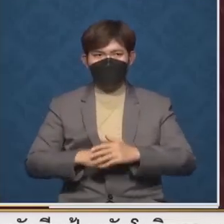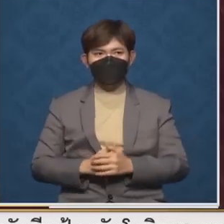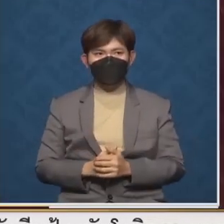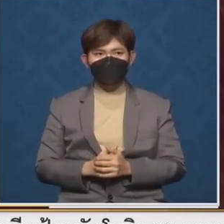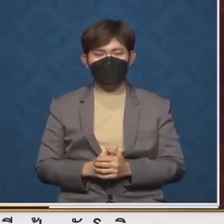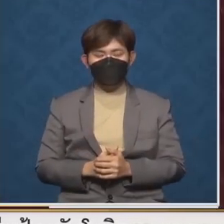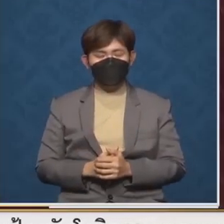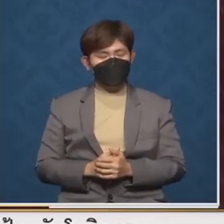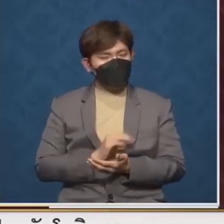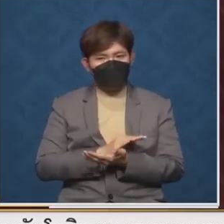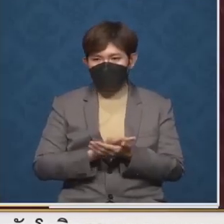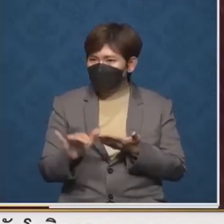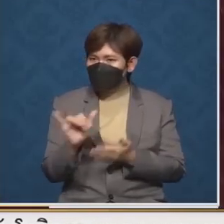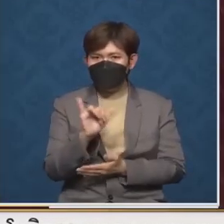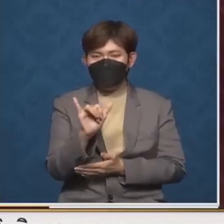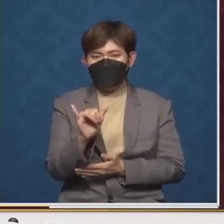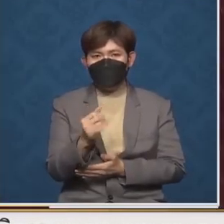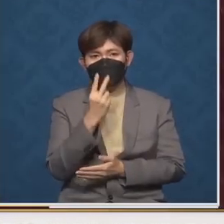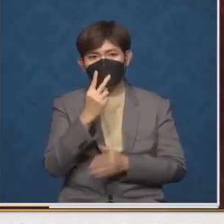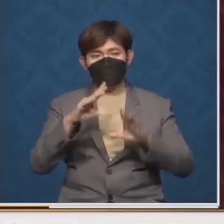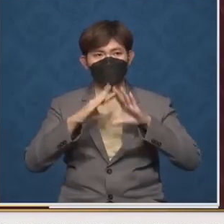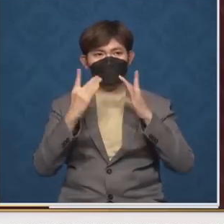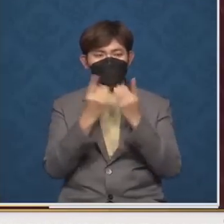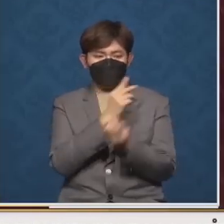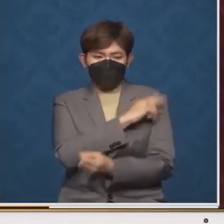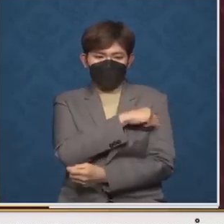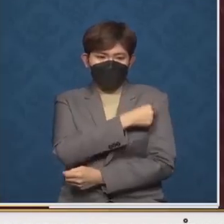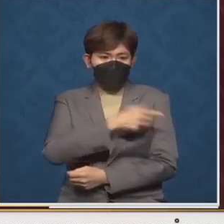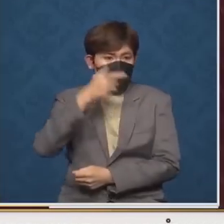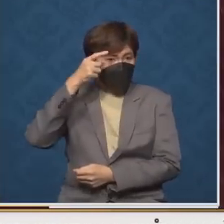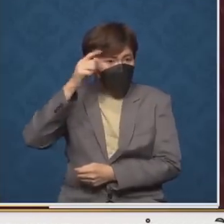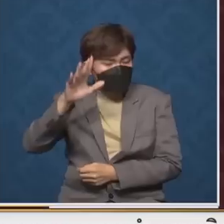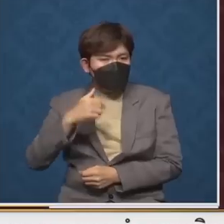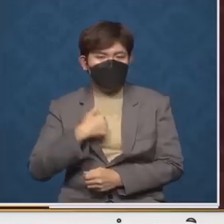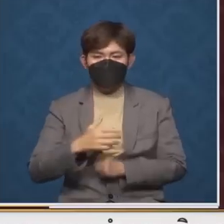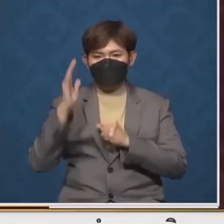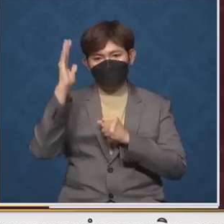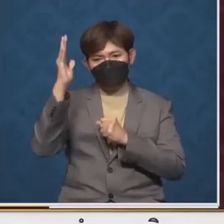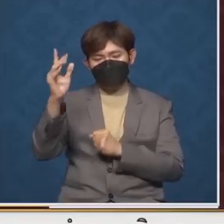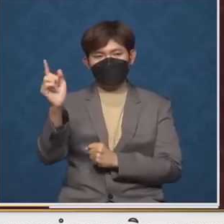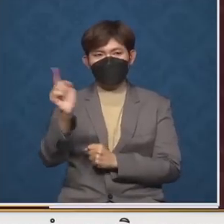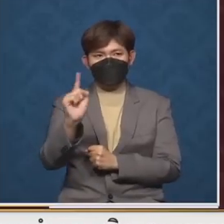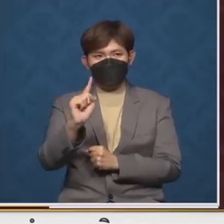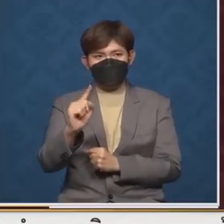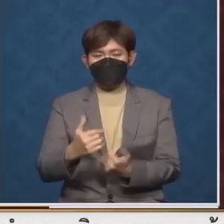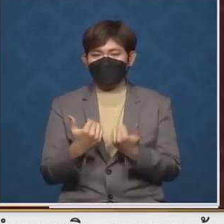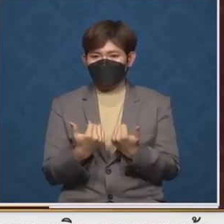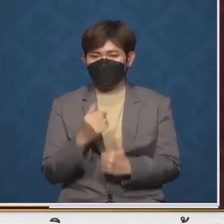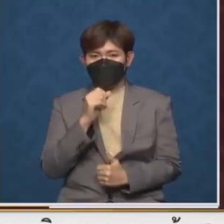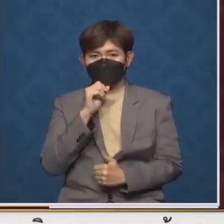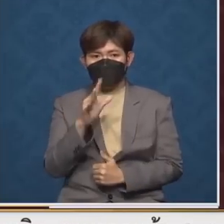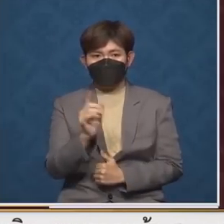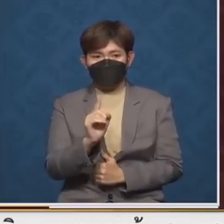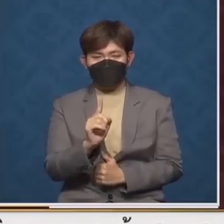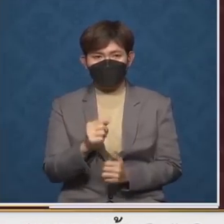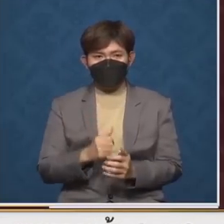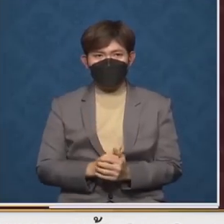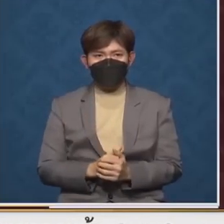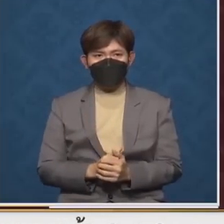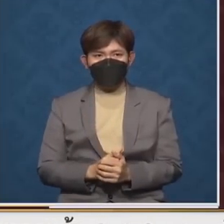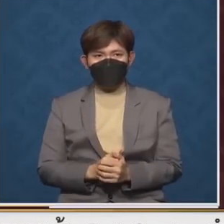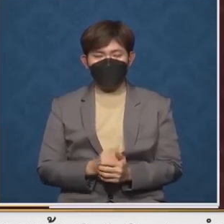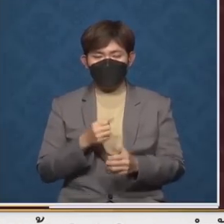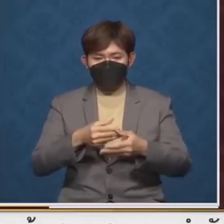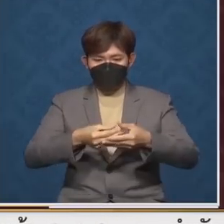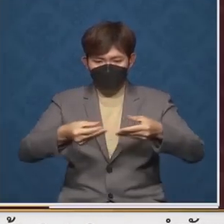ยัไม่จบครับชมรมแพทยโนบทออกแทรงการออกมาอีกบอกว่าขอยืนยันว่าจากงาน